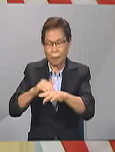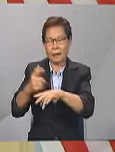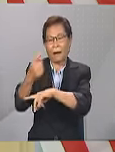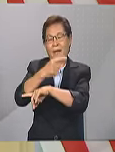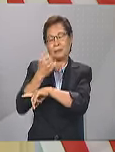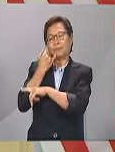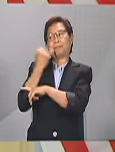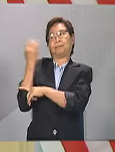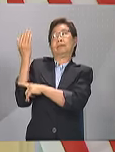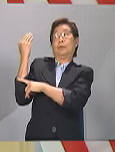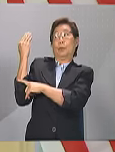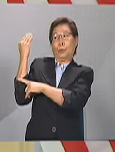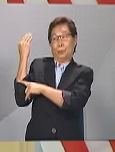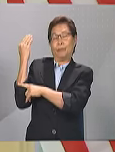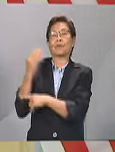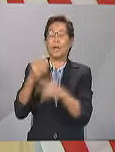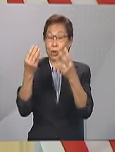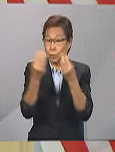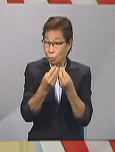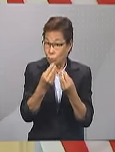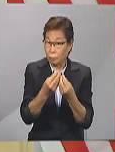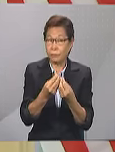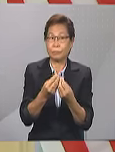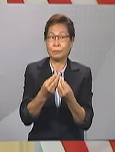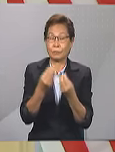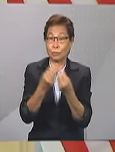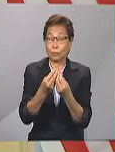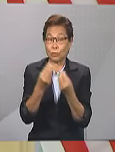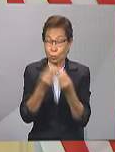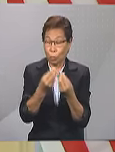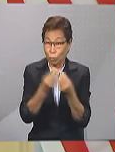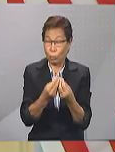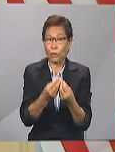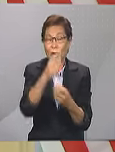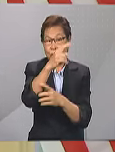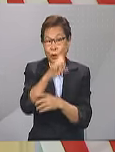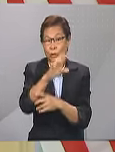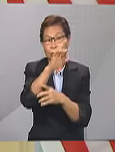sebelumnya daripada jumlah tersebut sebanyak